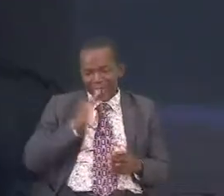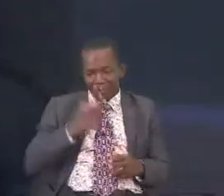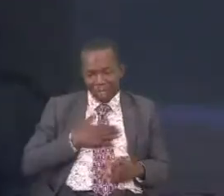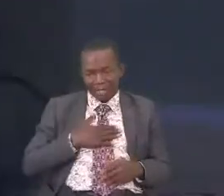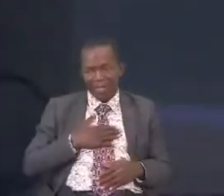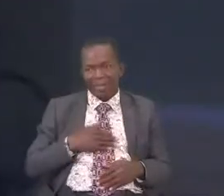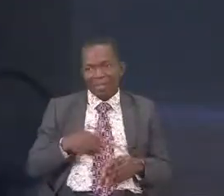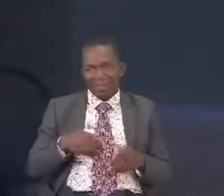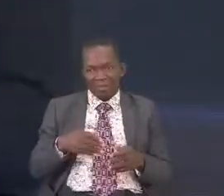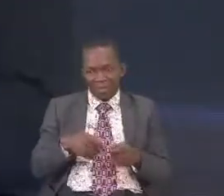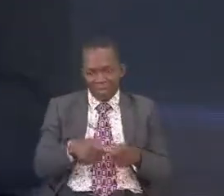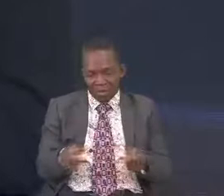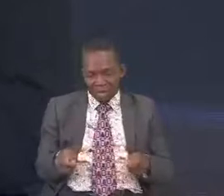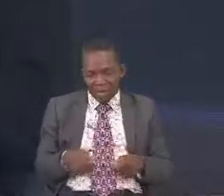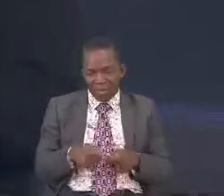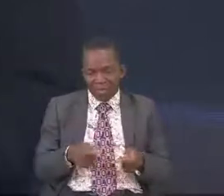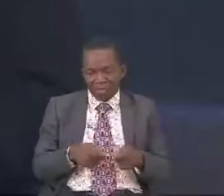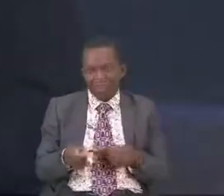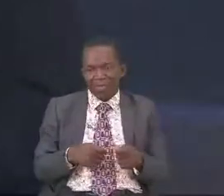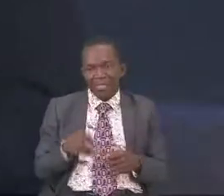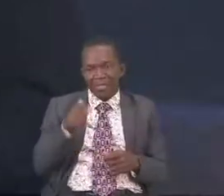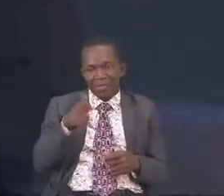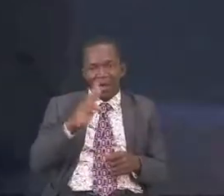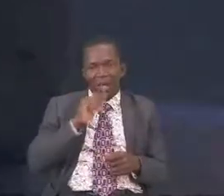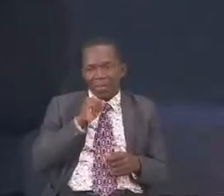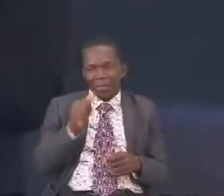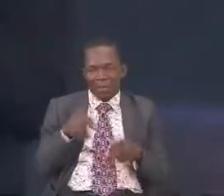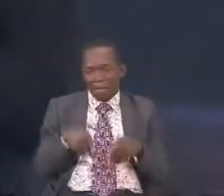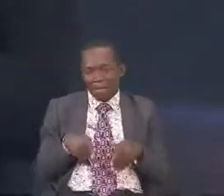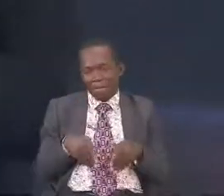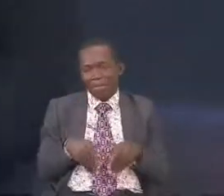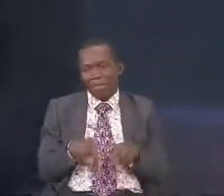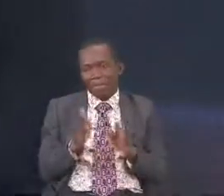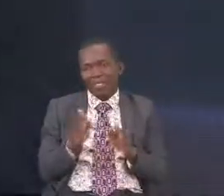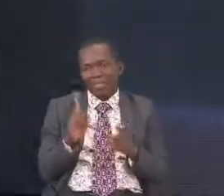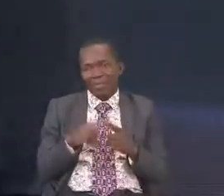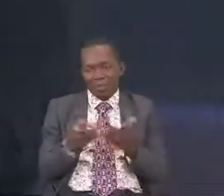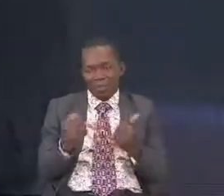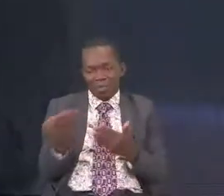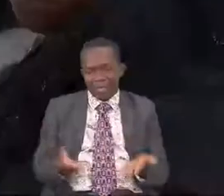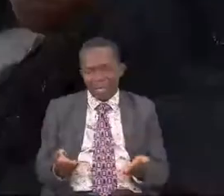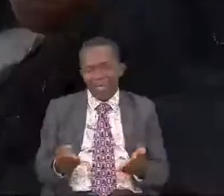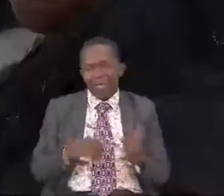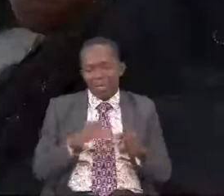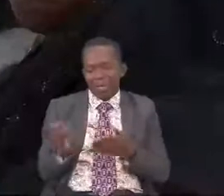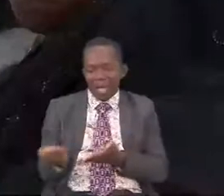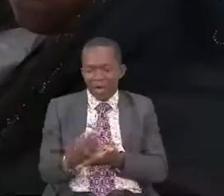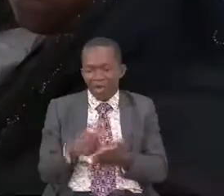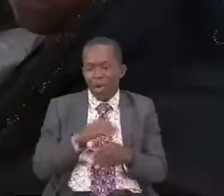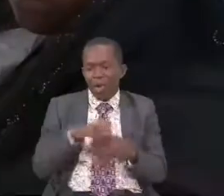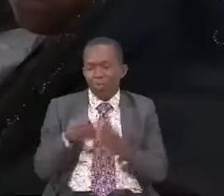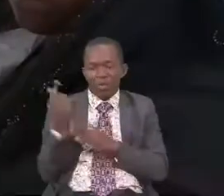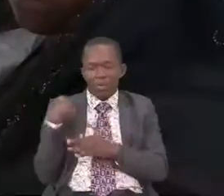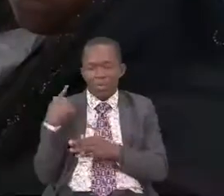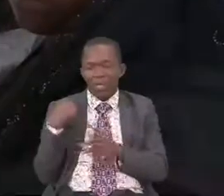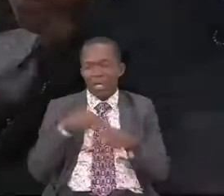Tu n'es pas autorisé à venir ici. S'il te plaît, ramasse tes bagages et va ailleurs. La dame n'a